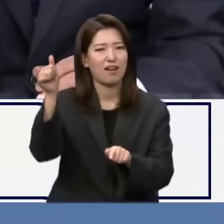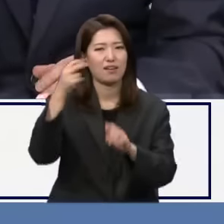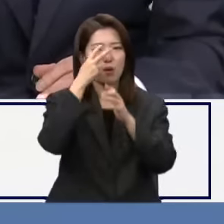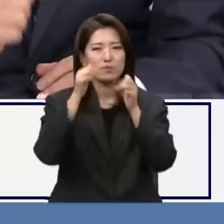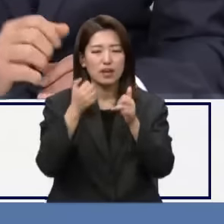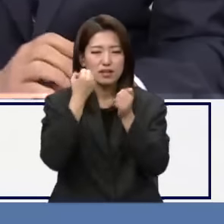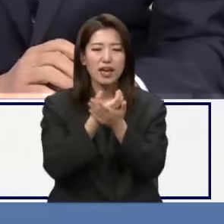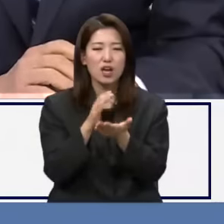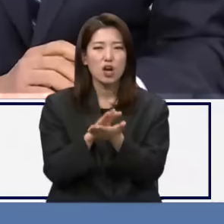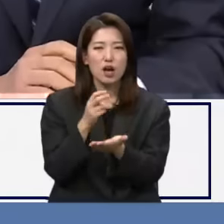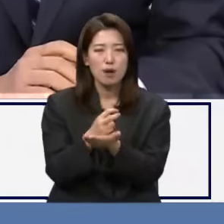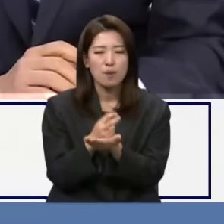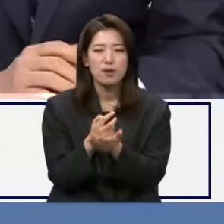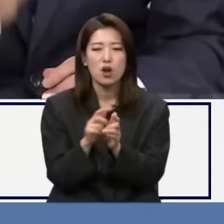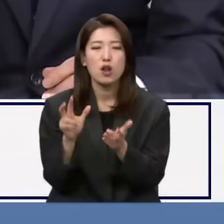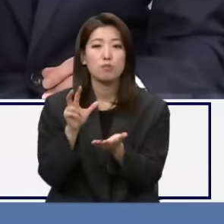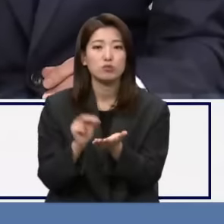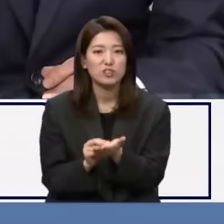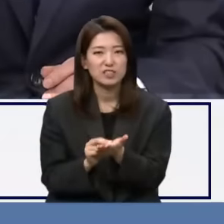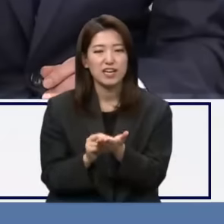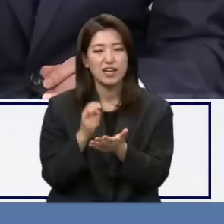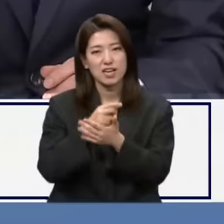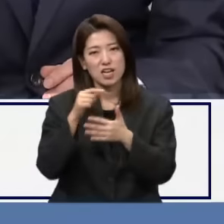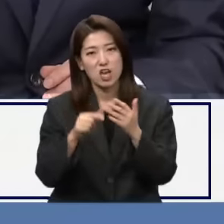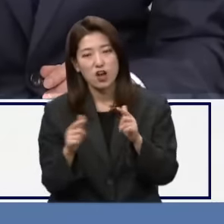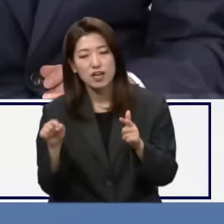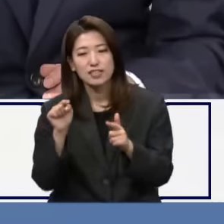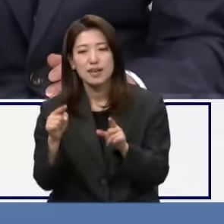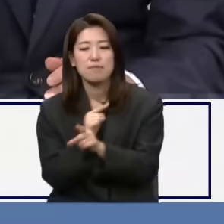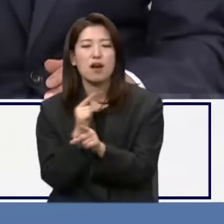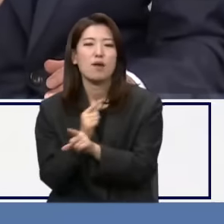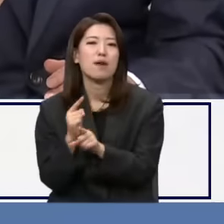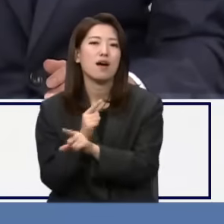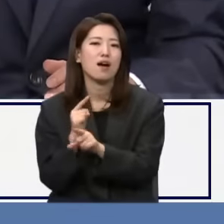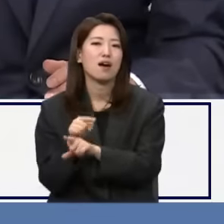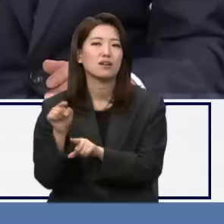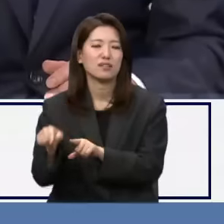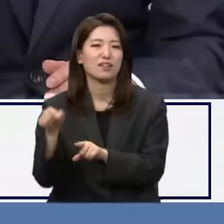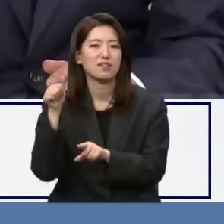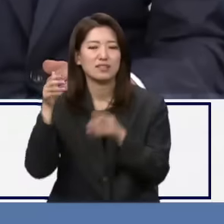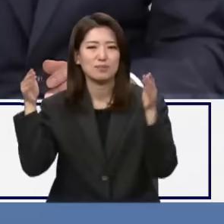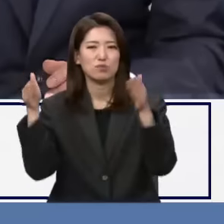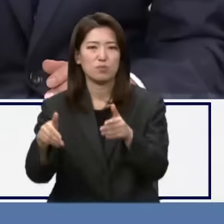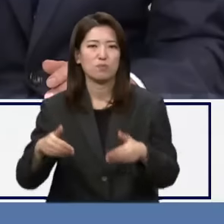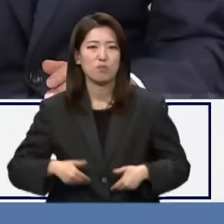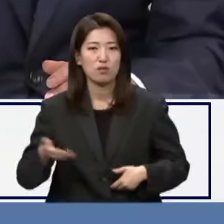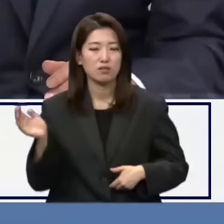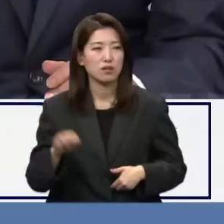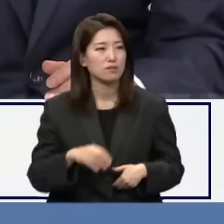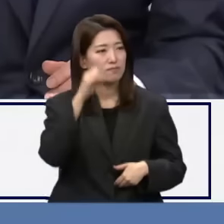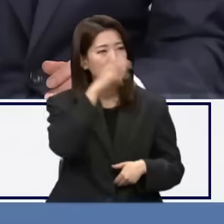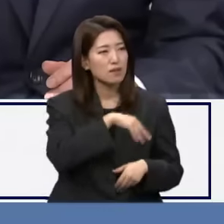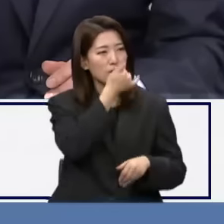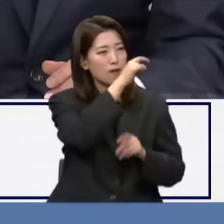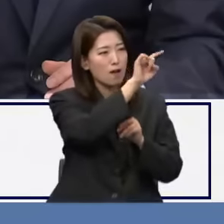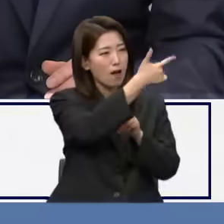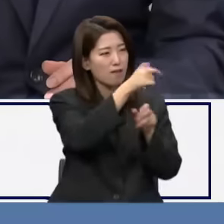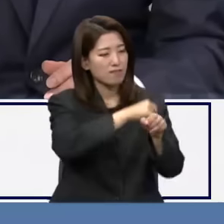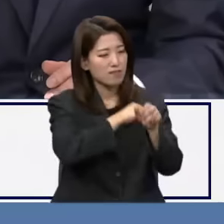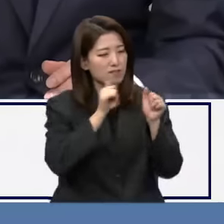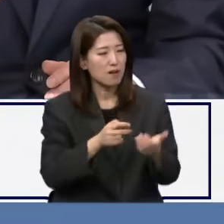더 국민들에게 와닿지 않았을까 뭐지지 강성 지지층들은 박수를 받겠지만 문제는 지금 캐스팅 보트를지고 있는